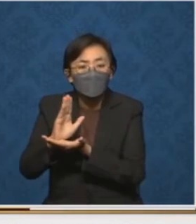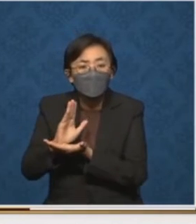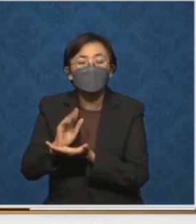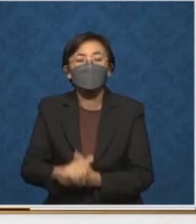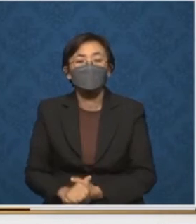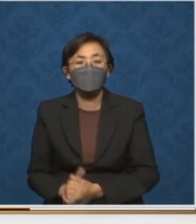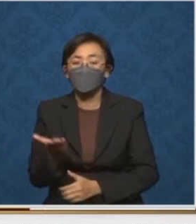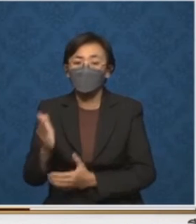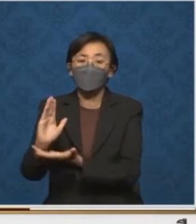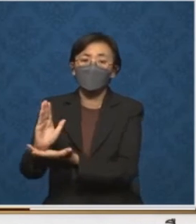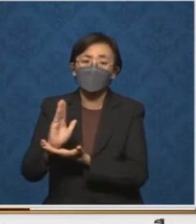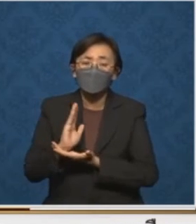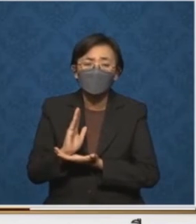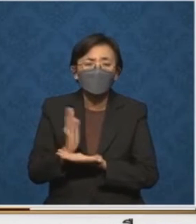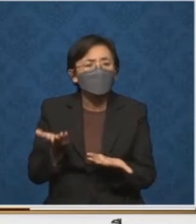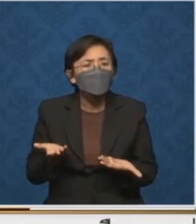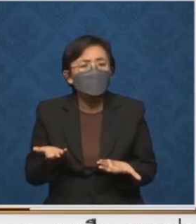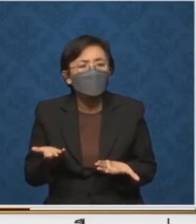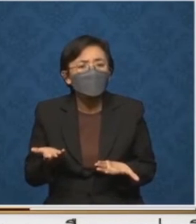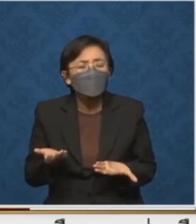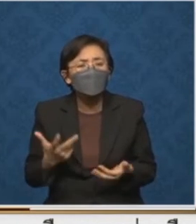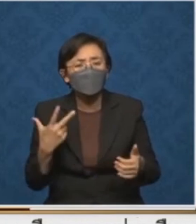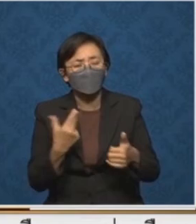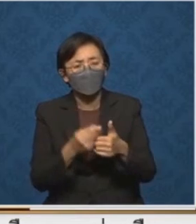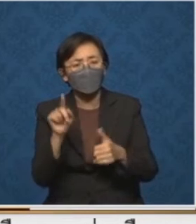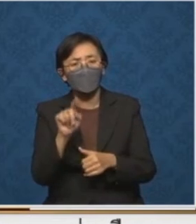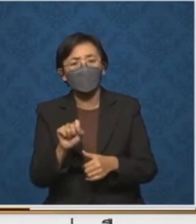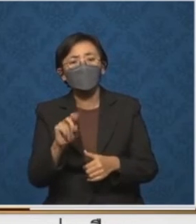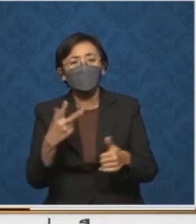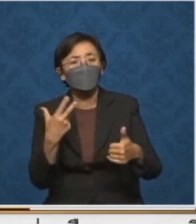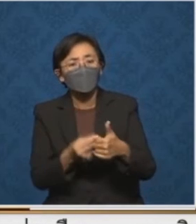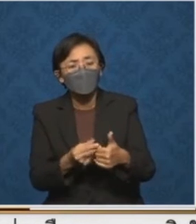ู้ว่เดี๋ยวความจริก็จะได้ตากฏอยู่ในสภานี้นะวันนี้